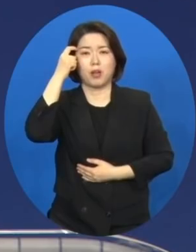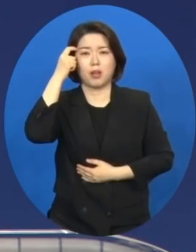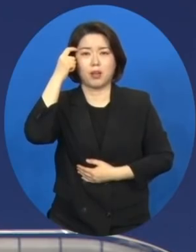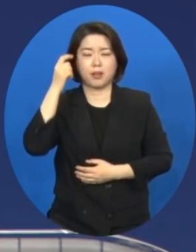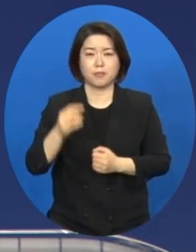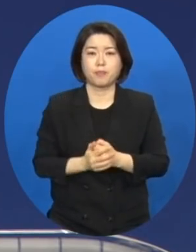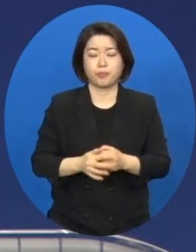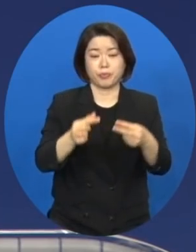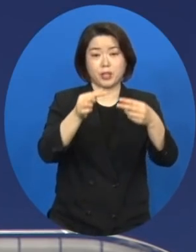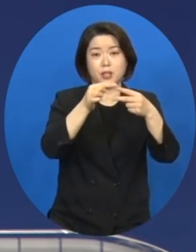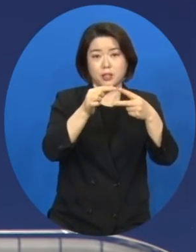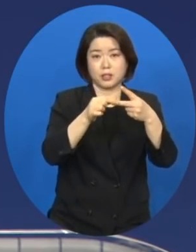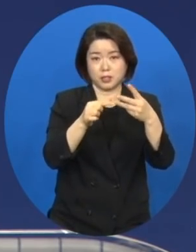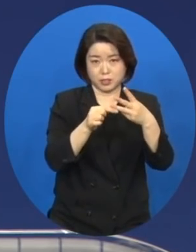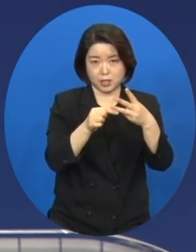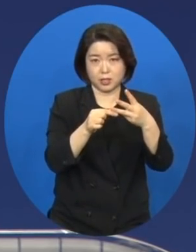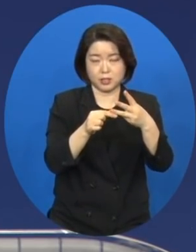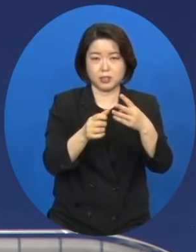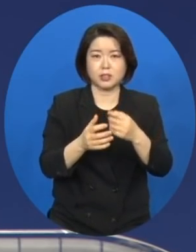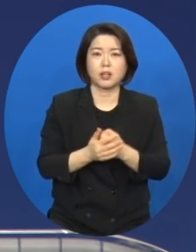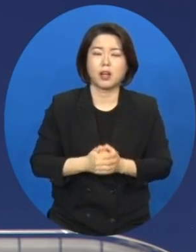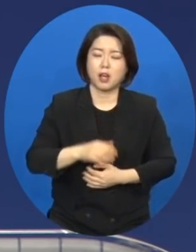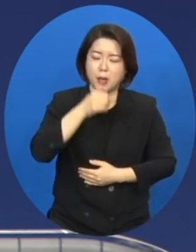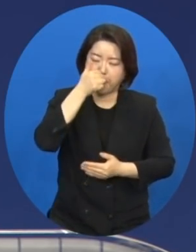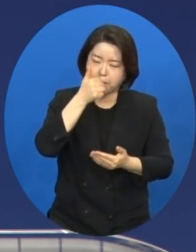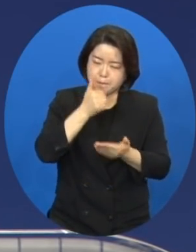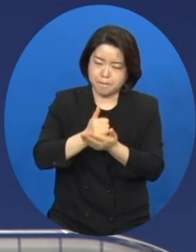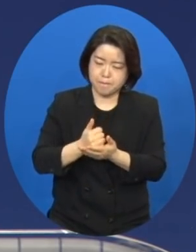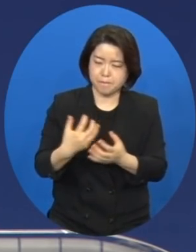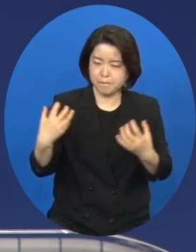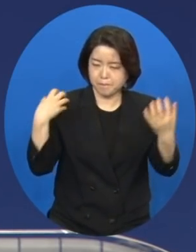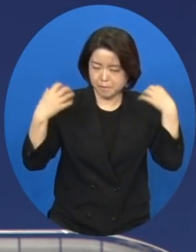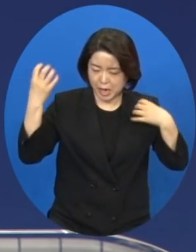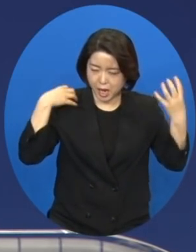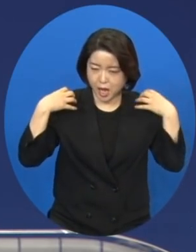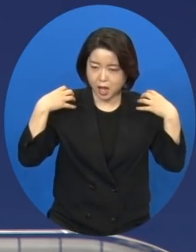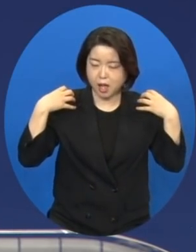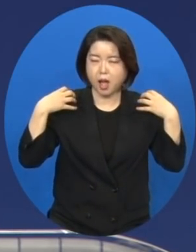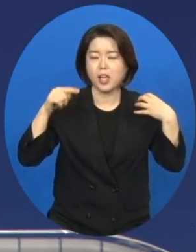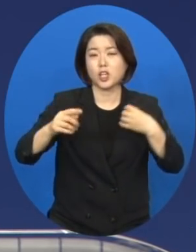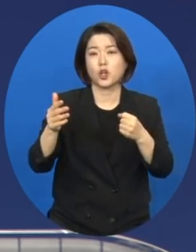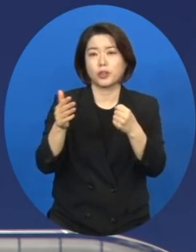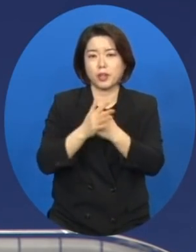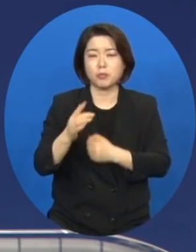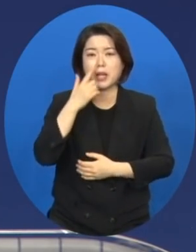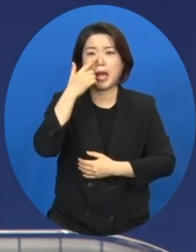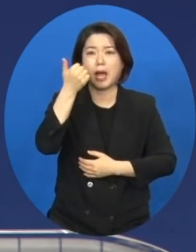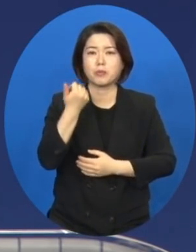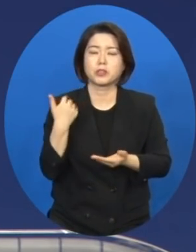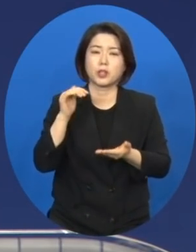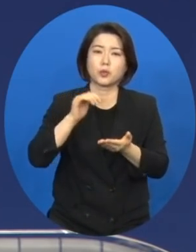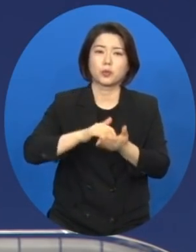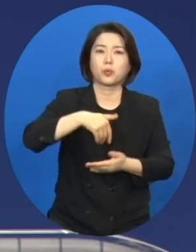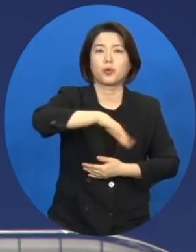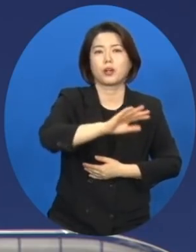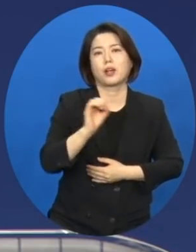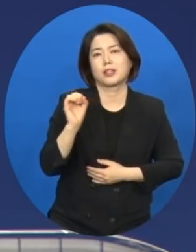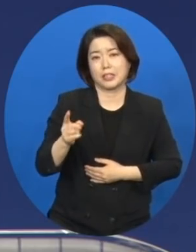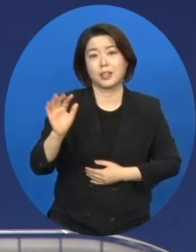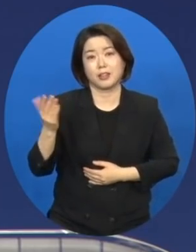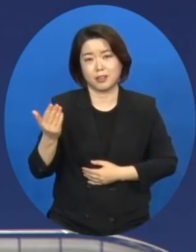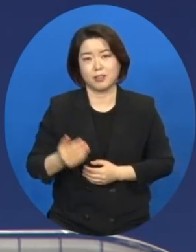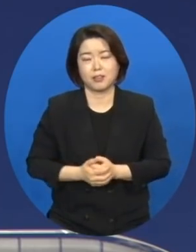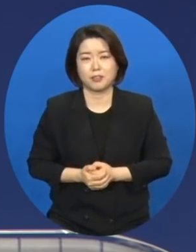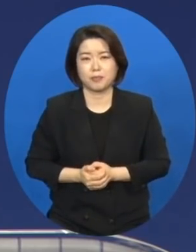그 세 가지 악재가 결국에는 아버지께로 돌아가게 되는 계기가 된 것이죠. 그 탕자가